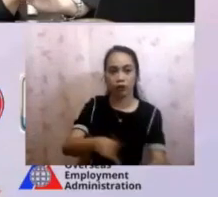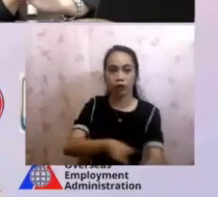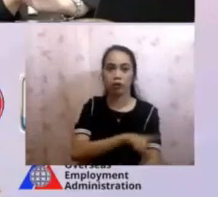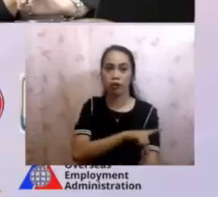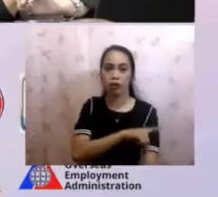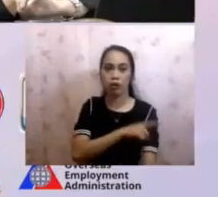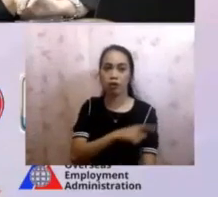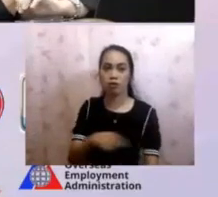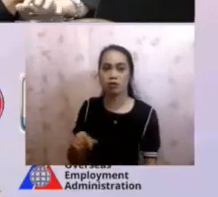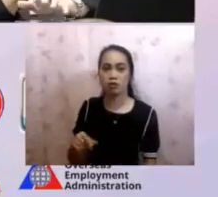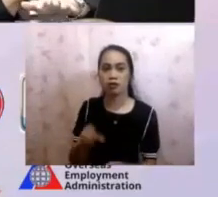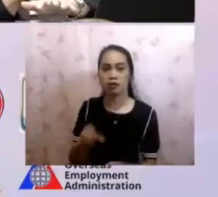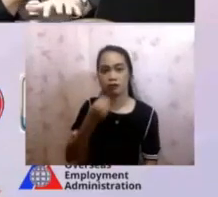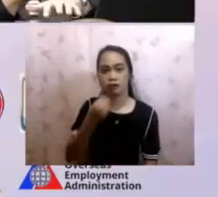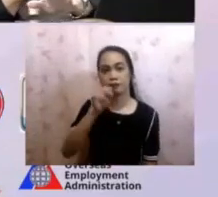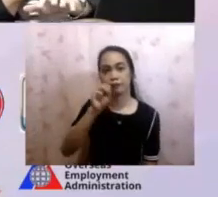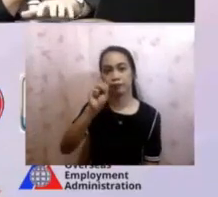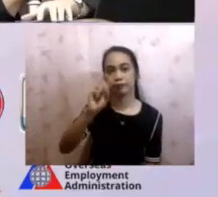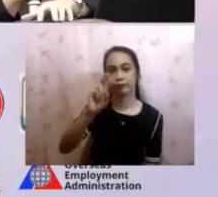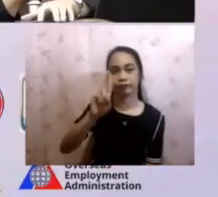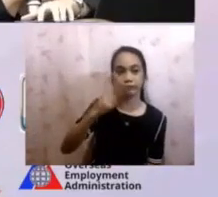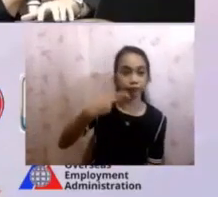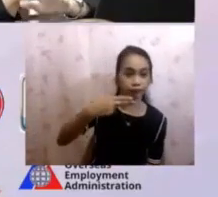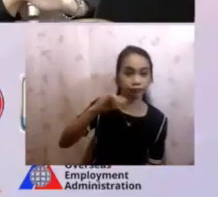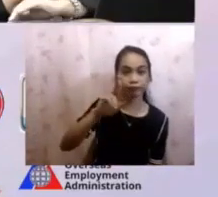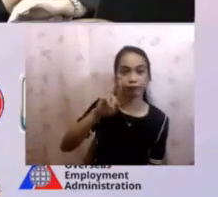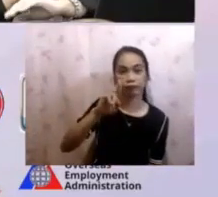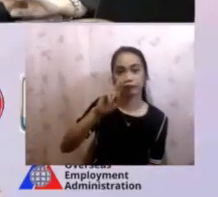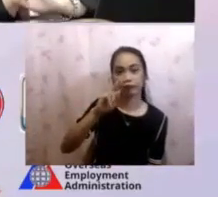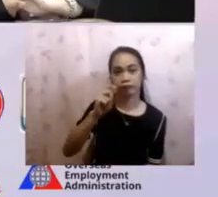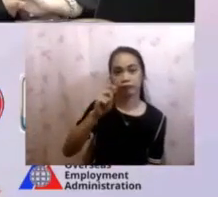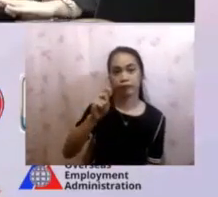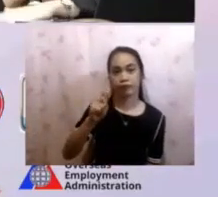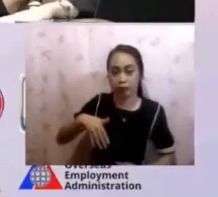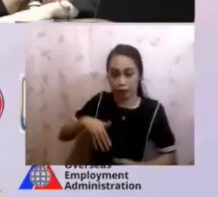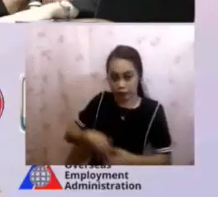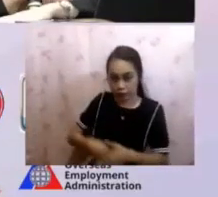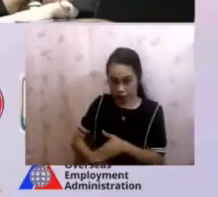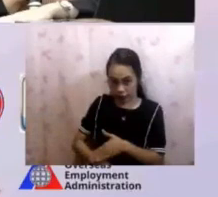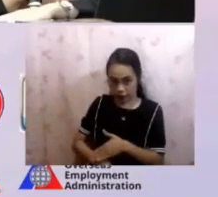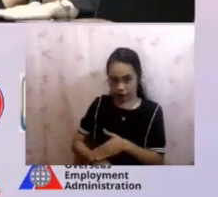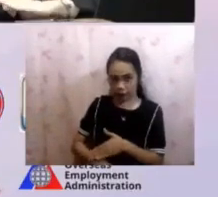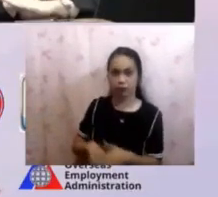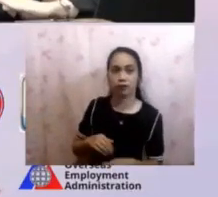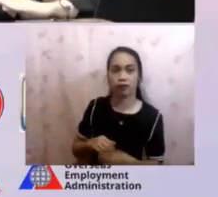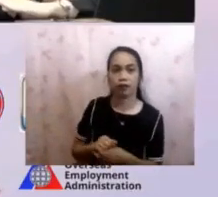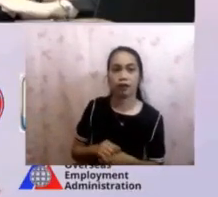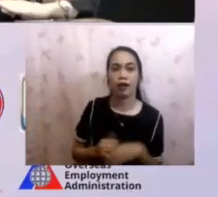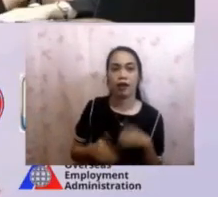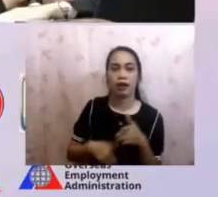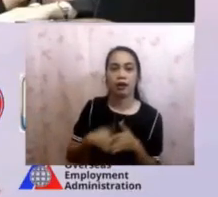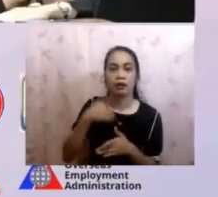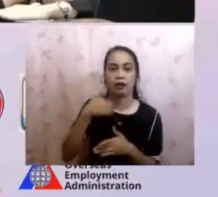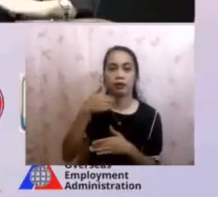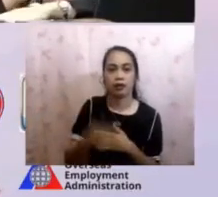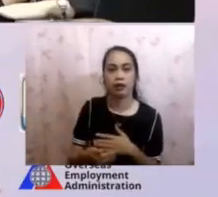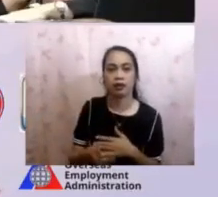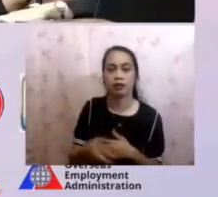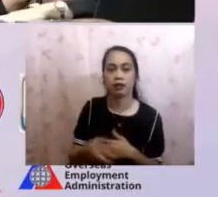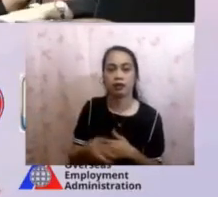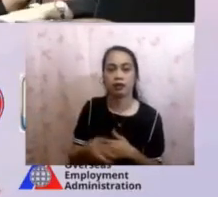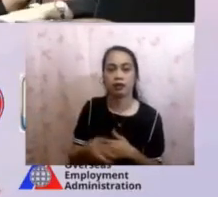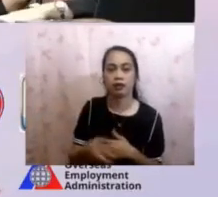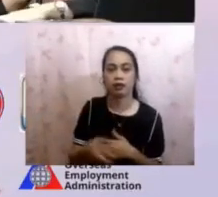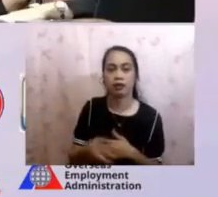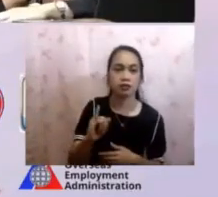are comfortable wearing a tie, but please no cartoon prints. So, bahala na gyud mong favorite cartoon si SpongeBob. Ayaw sa dintaw ng gamitang